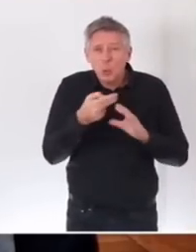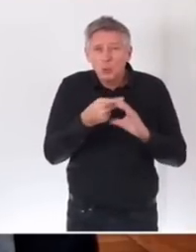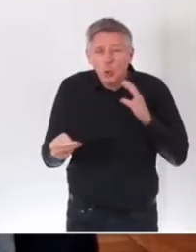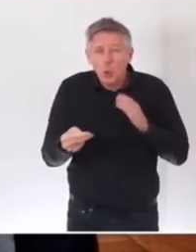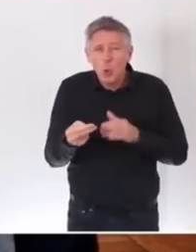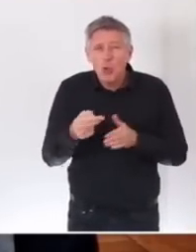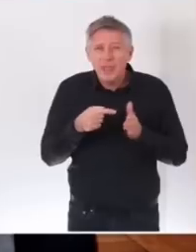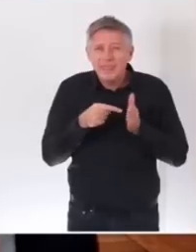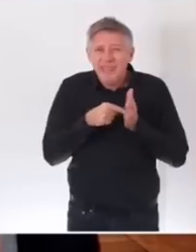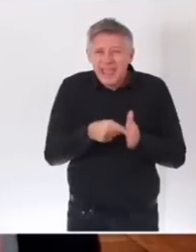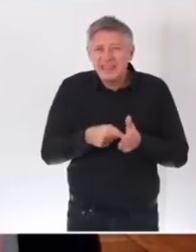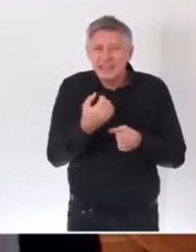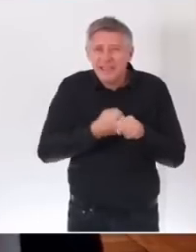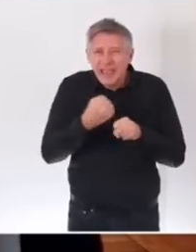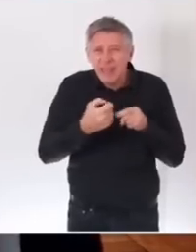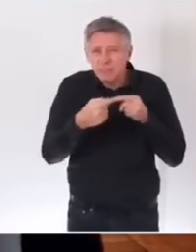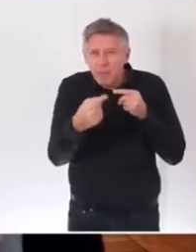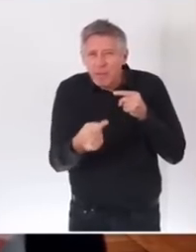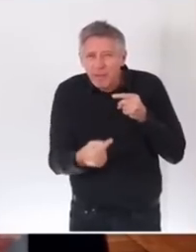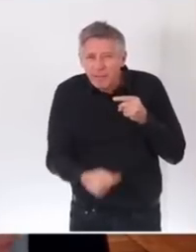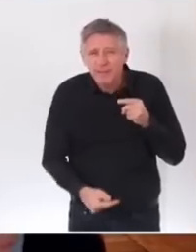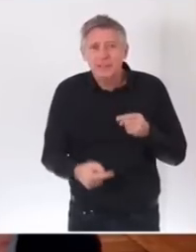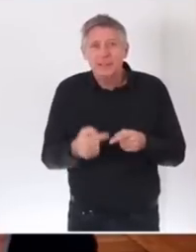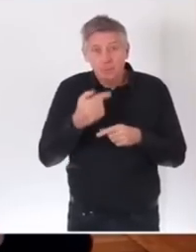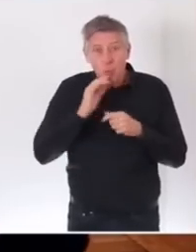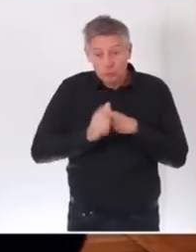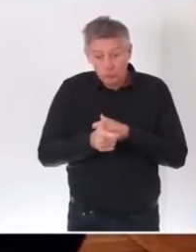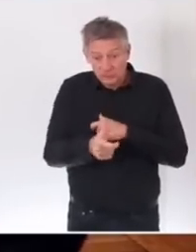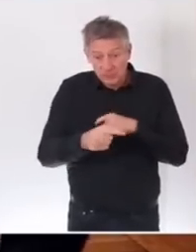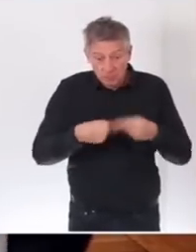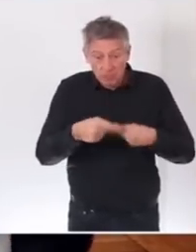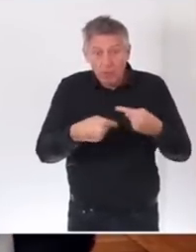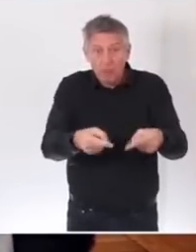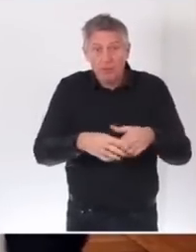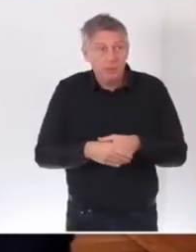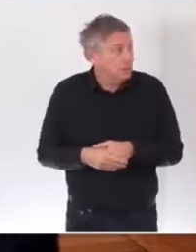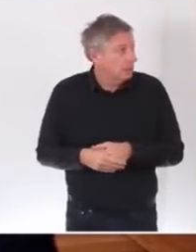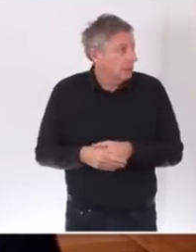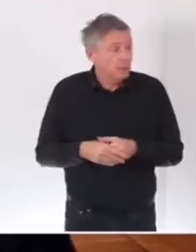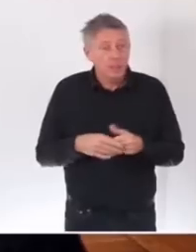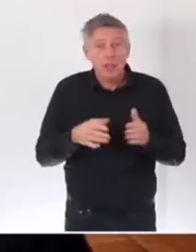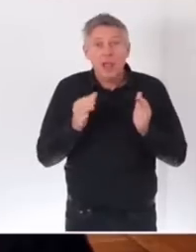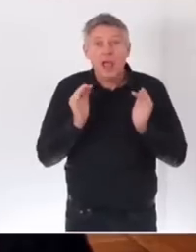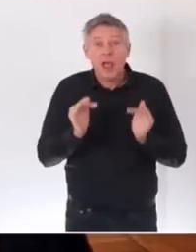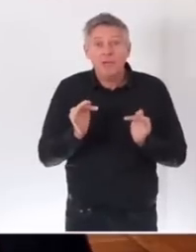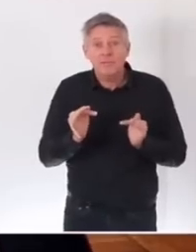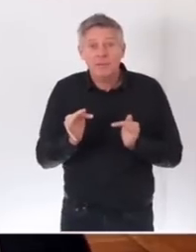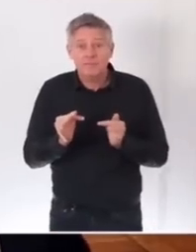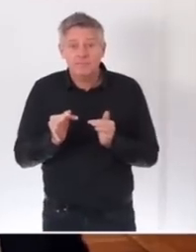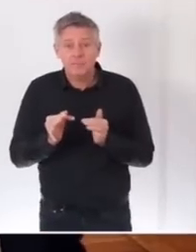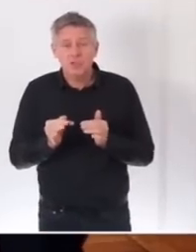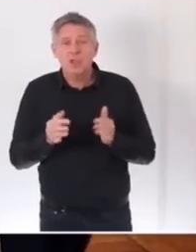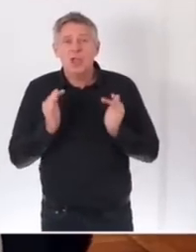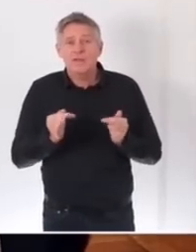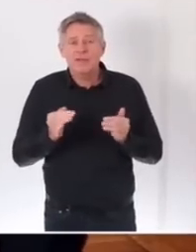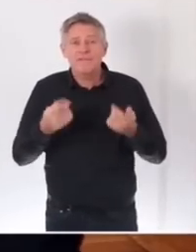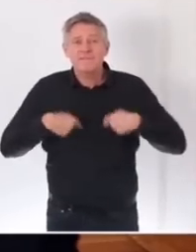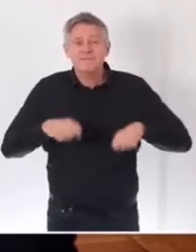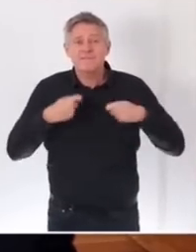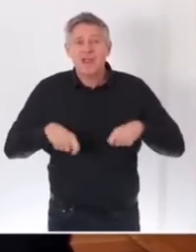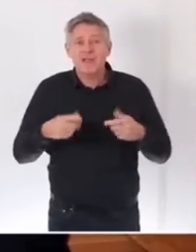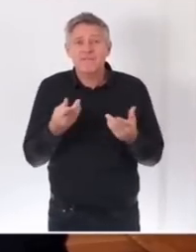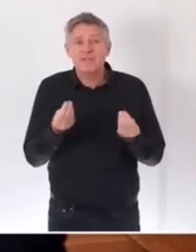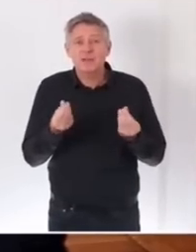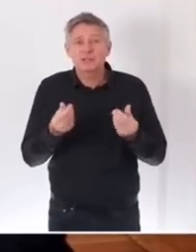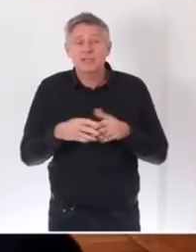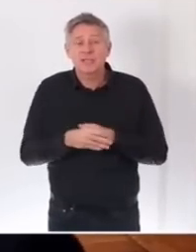de la dette, vous créez de la dette pour nos successions futures. Quand vous parlez de choc exogène avec les frais financiers, quand